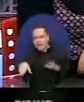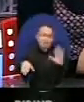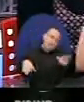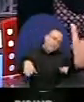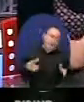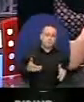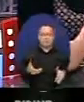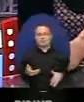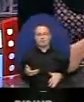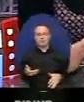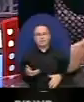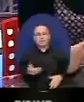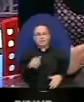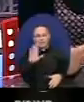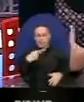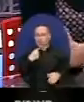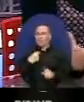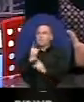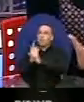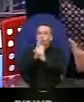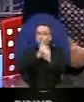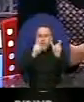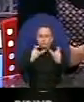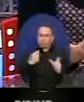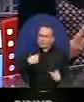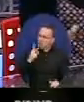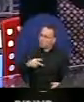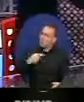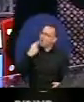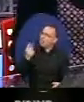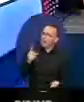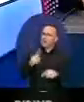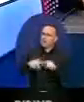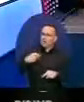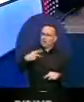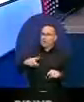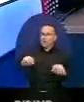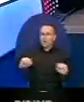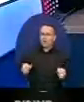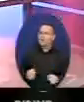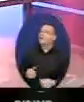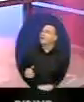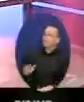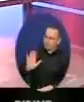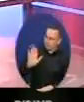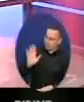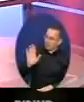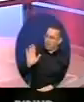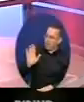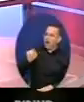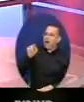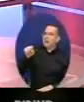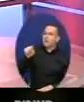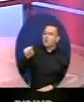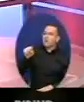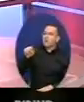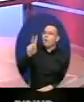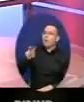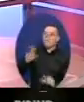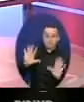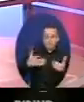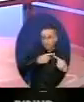חושבת, במפגש עם אנשים. כן, אני יכולה להיות, לפעול יחד עם מישהי. אבל אנחנו חיים, אבל תראי, ופה החתרנות. מה